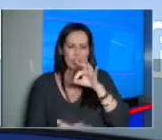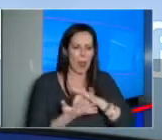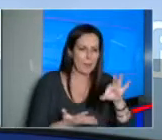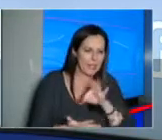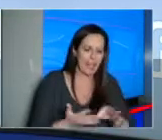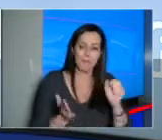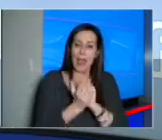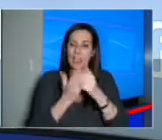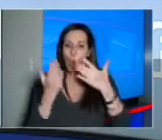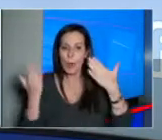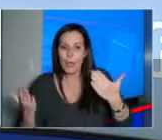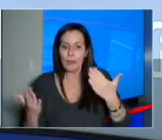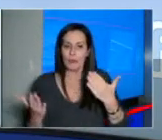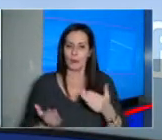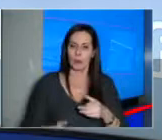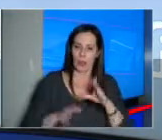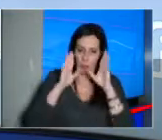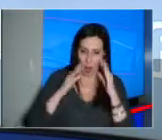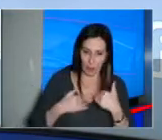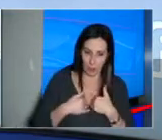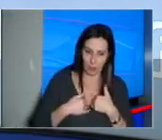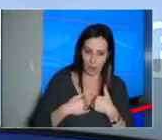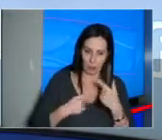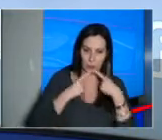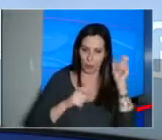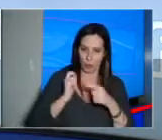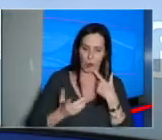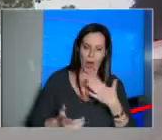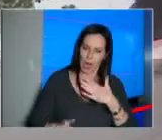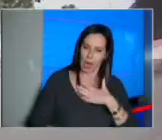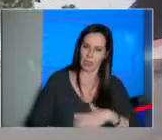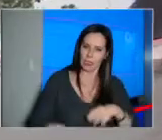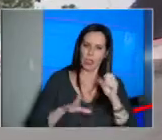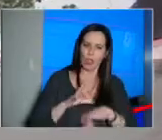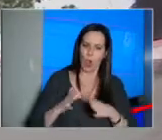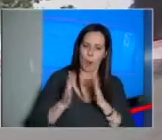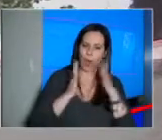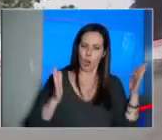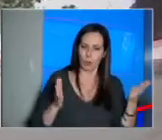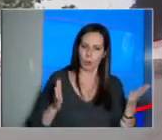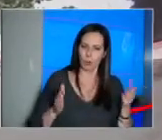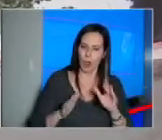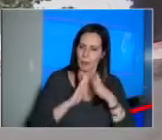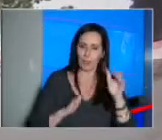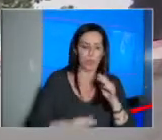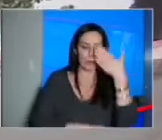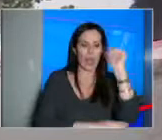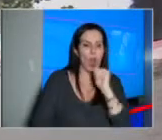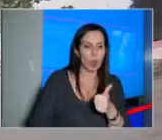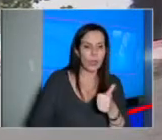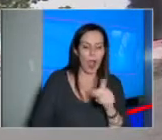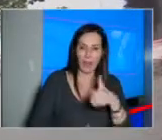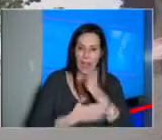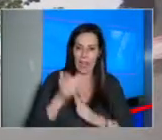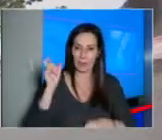שבגזרי עיתונים, שבממואר. תאמין לי שאני מדברת עם אנשים שאומרים, רציתי לתרום לארכיון כזה אחר של המדינה, והמדינה לא רוצה. אבל גם